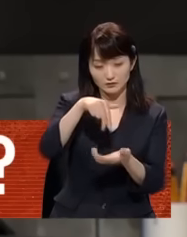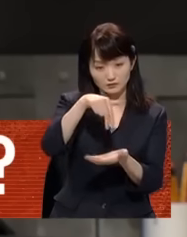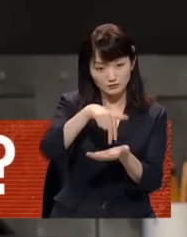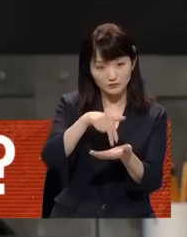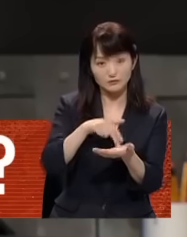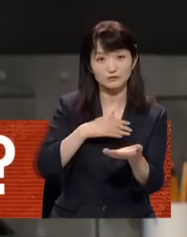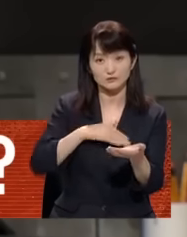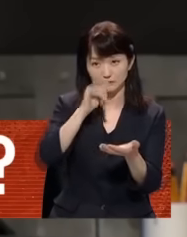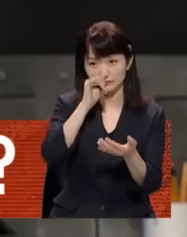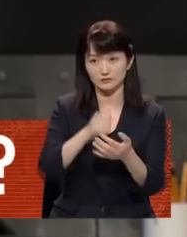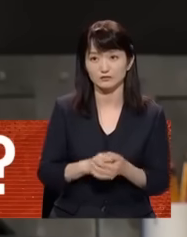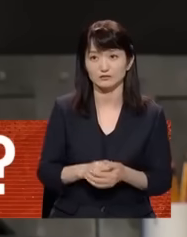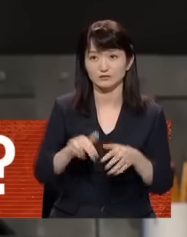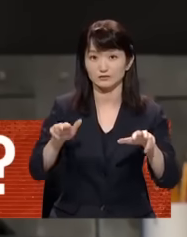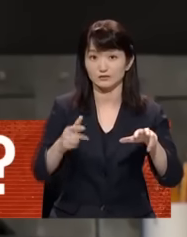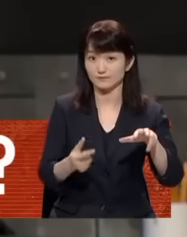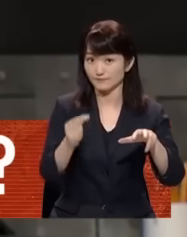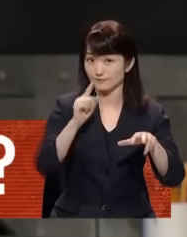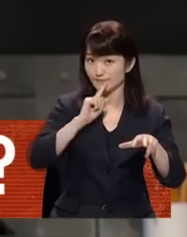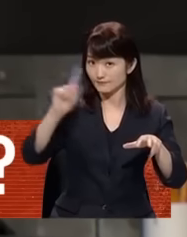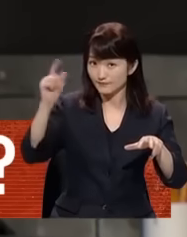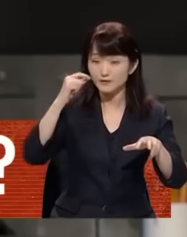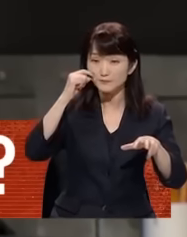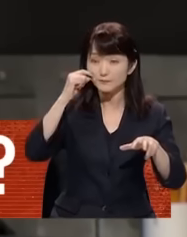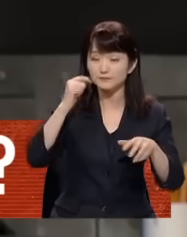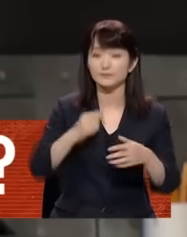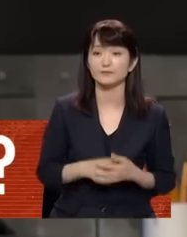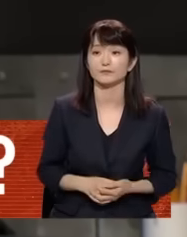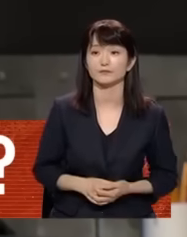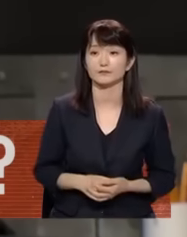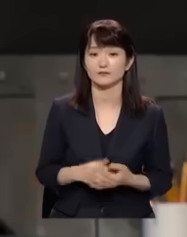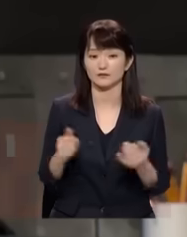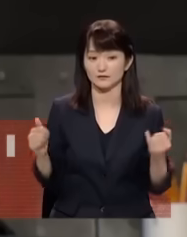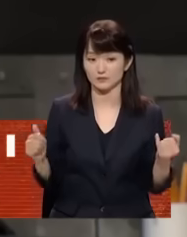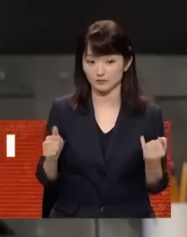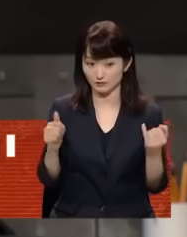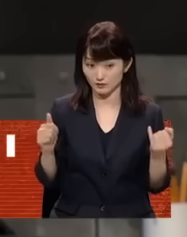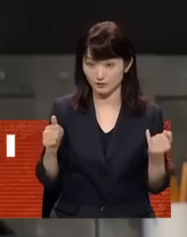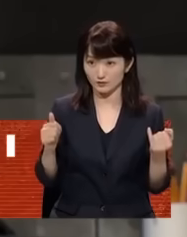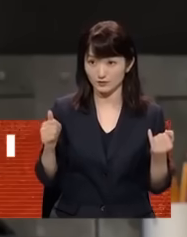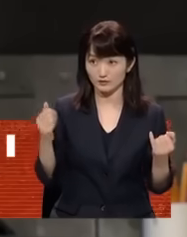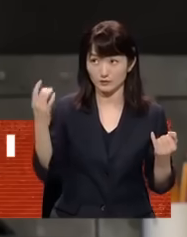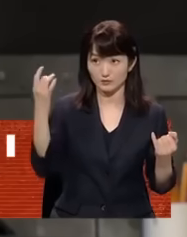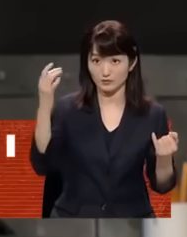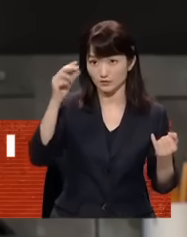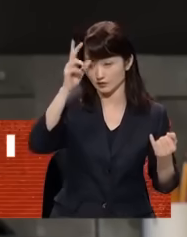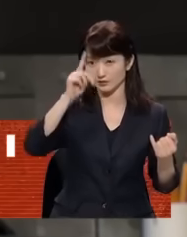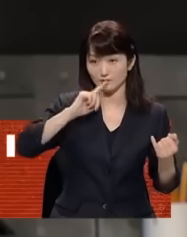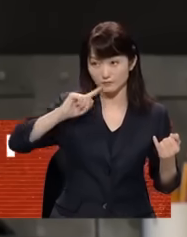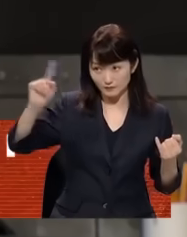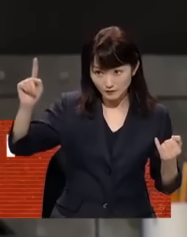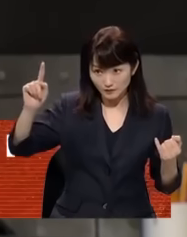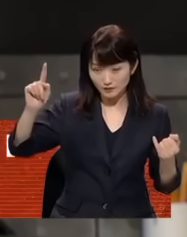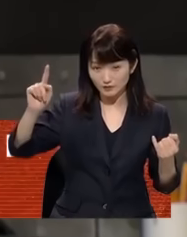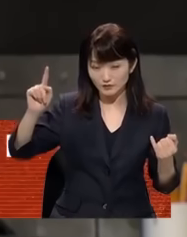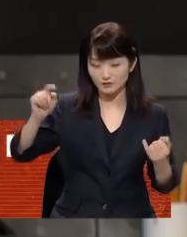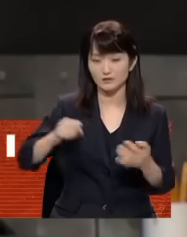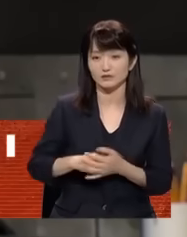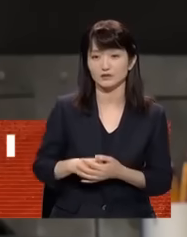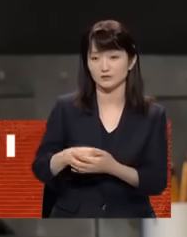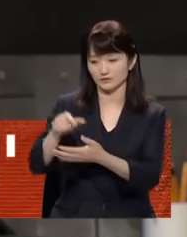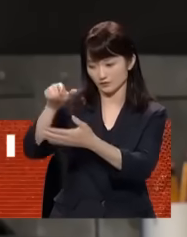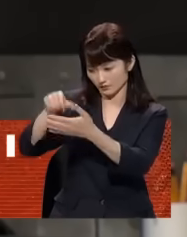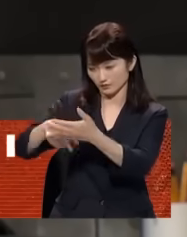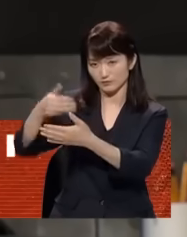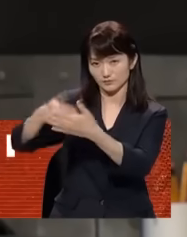당장에 폭행에 대해서 신고가 어려울지 몰라도 별거하고 있으면서 이미 기존의 경찰에 신고했던이 출동했던 출동 기록 같은 것들이